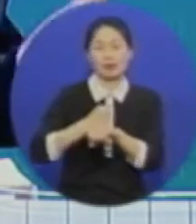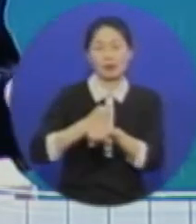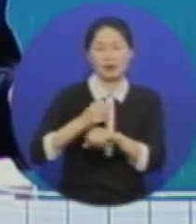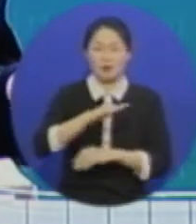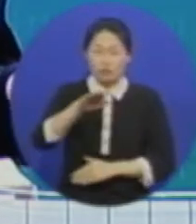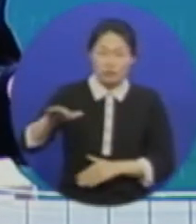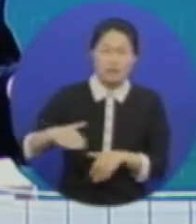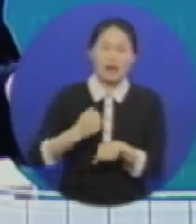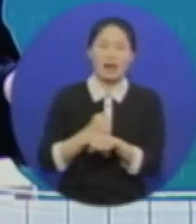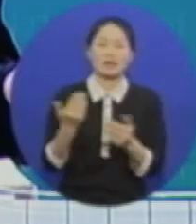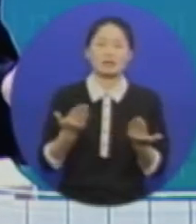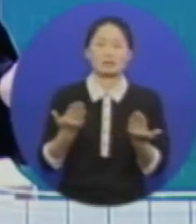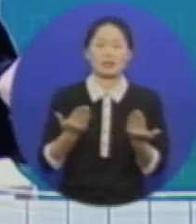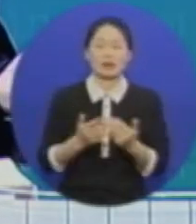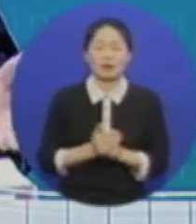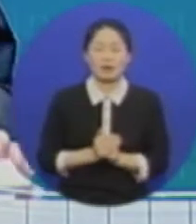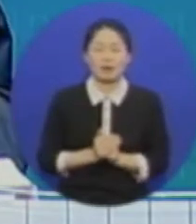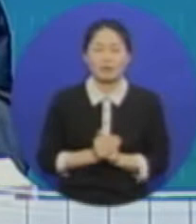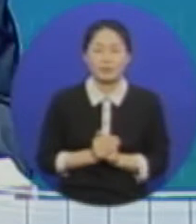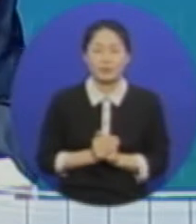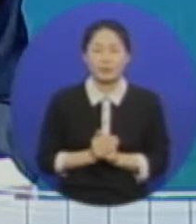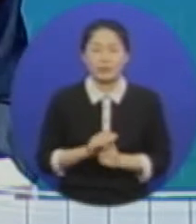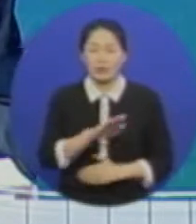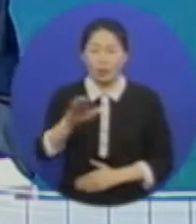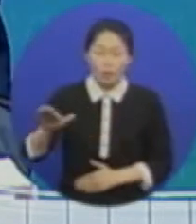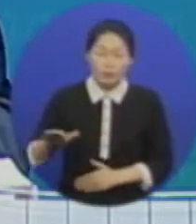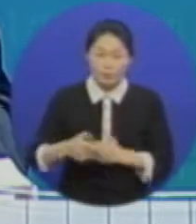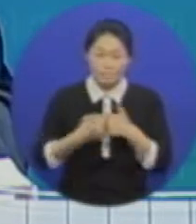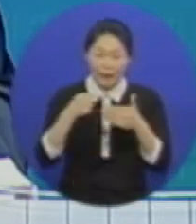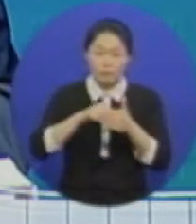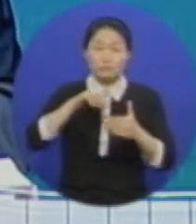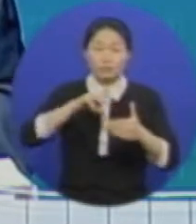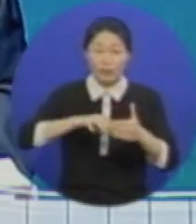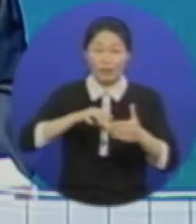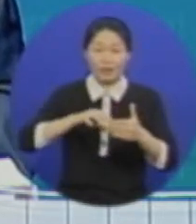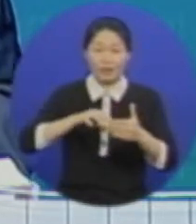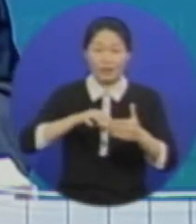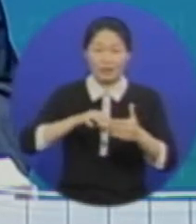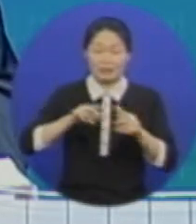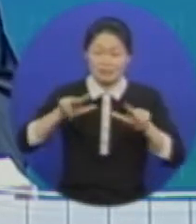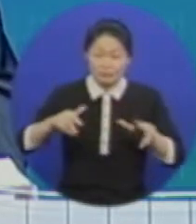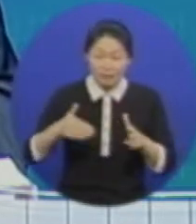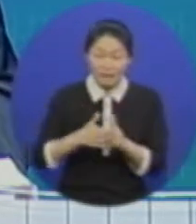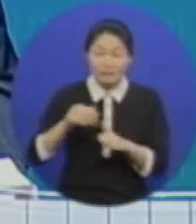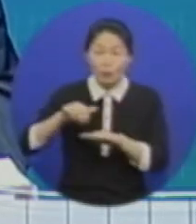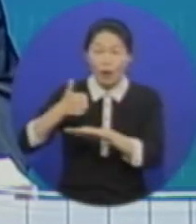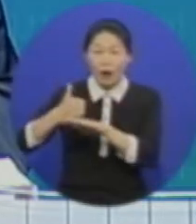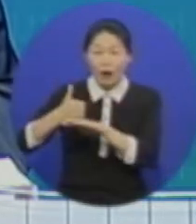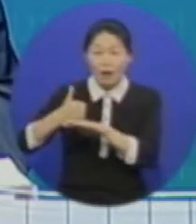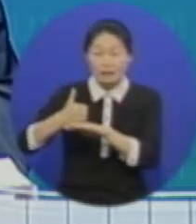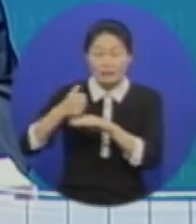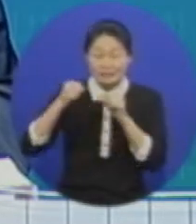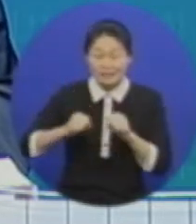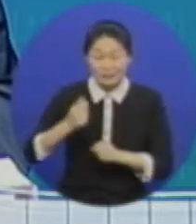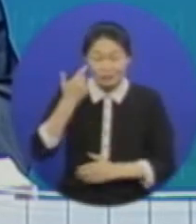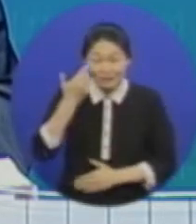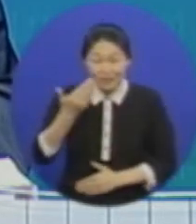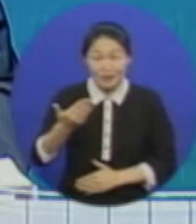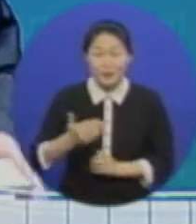우리가 해야 할 일이에요 여러분 여러분의 마음에 그동안 와 음이 계셨나요